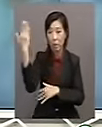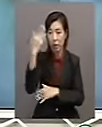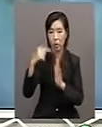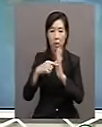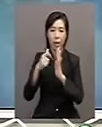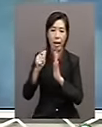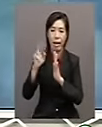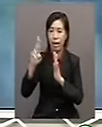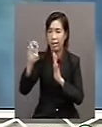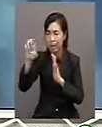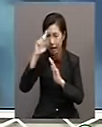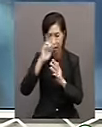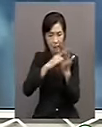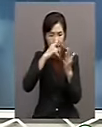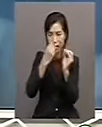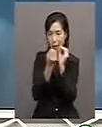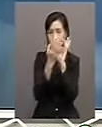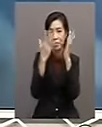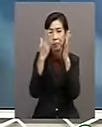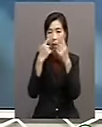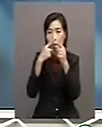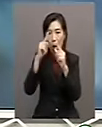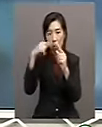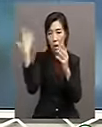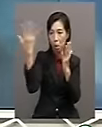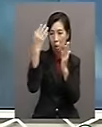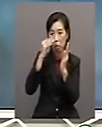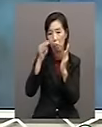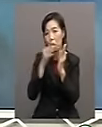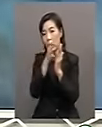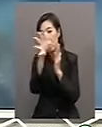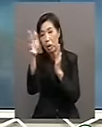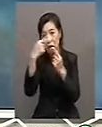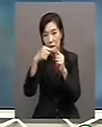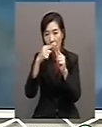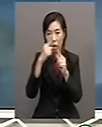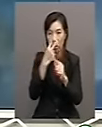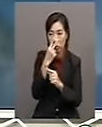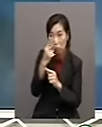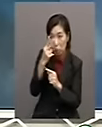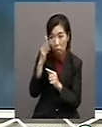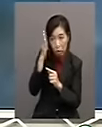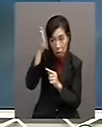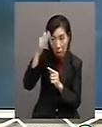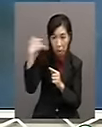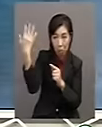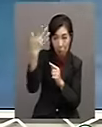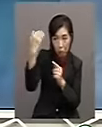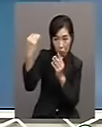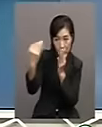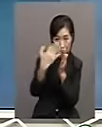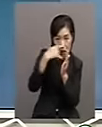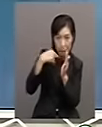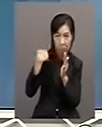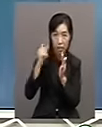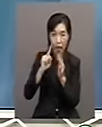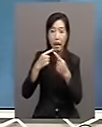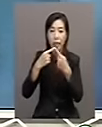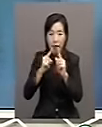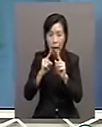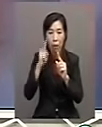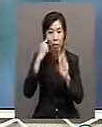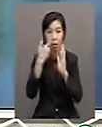ราะว่าอาจจะมีการเปลี่ยนแปลงเส้นทางนะครับแต่ยังคงต้องติดตามเส้นทางของพายุลูกนี้กันอย่างใกล้ชิดนะครับและมีแนวโน้มว่าจะไม่เคลื่อนเข้าบริเ